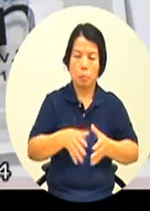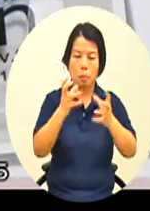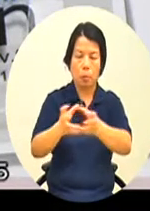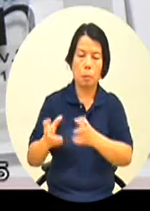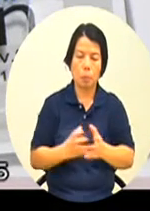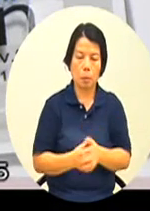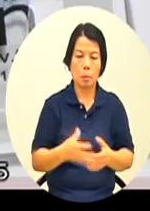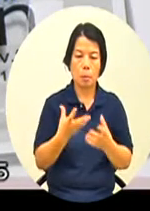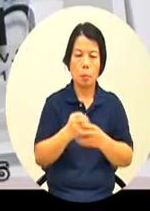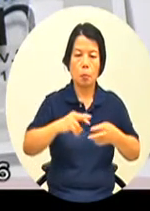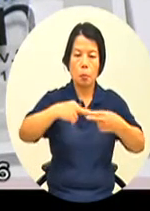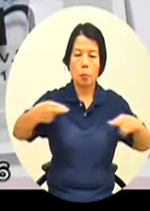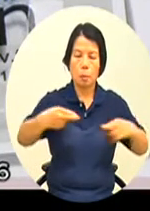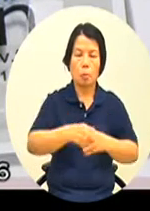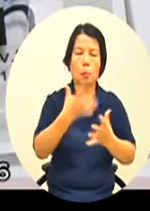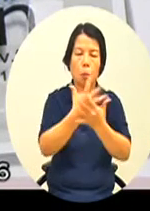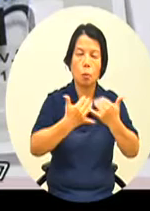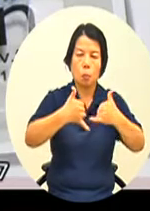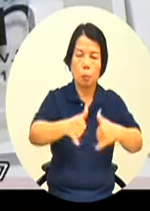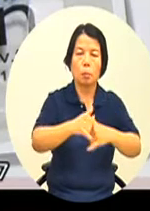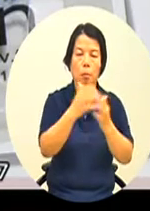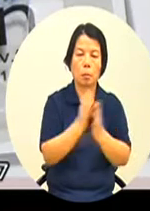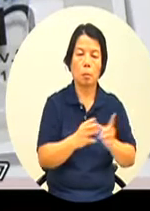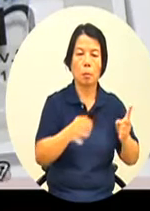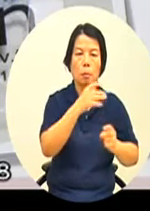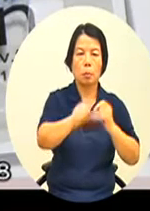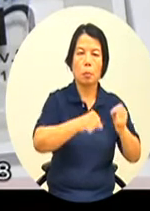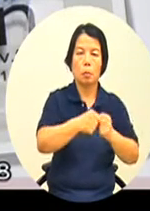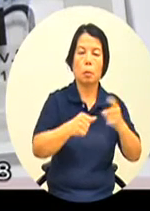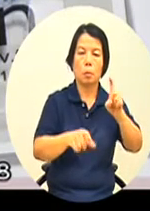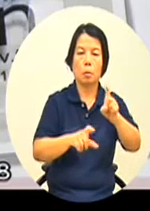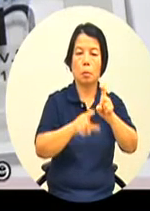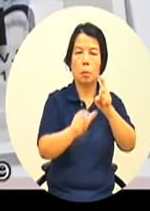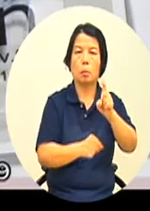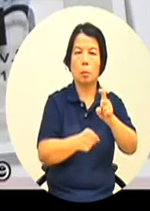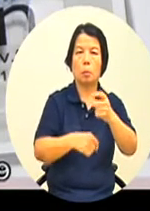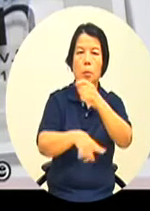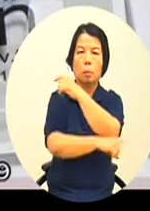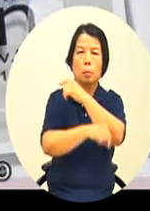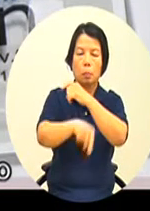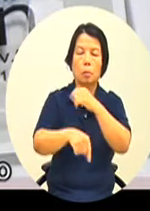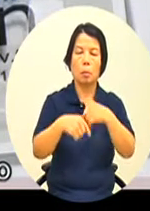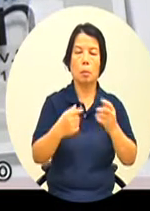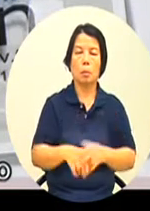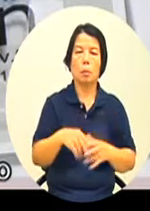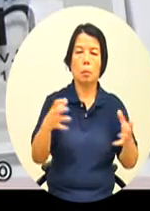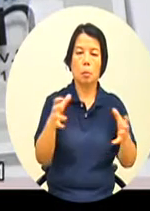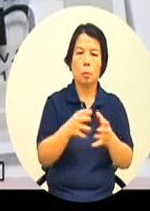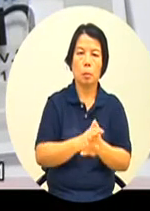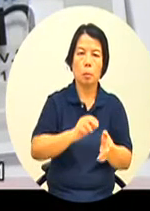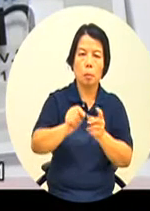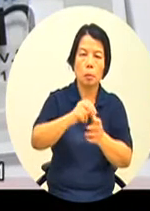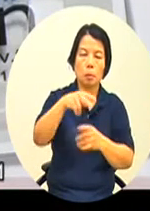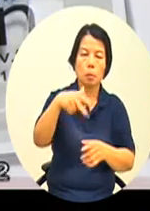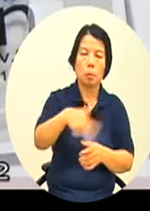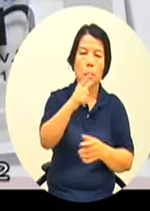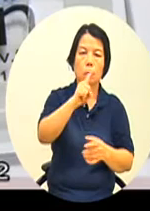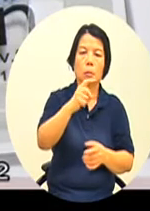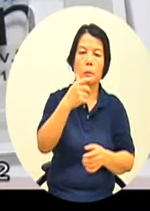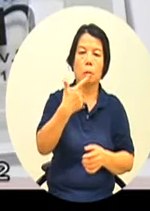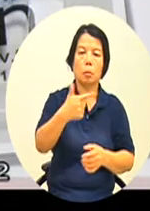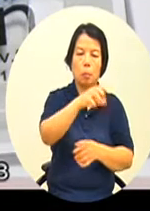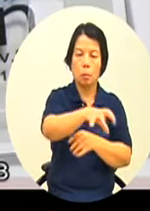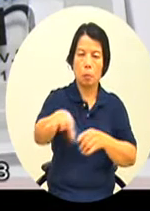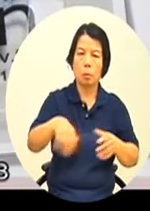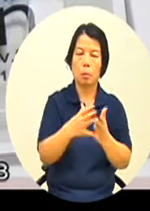无线网路，到了105年十月底，本市已经有716个热点提供民众无